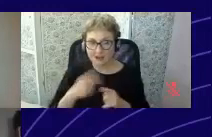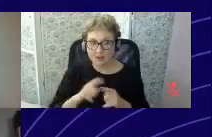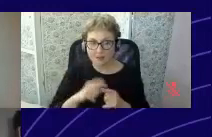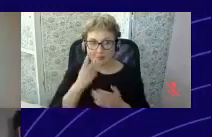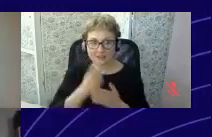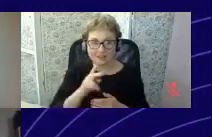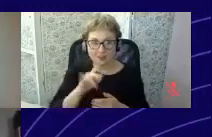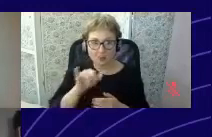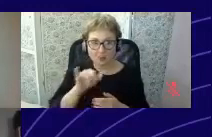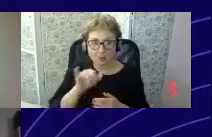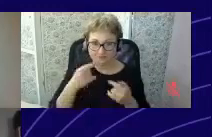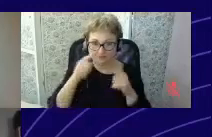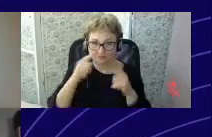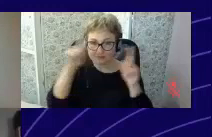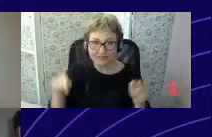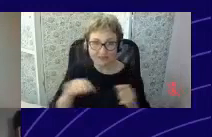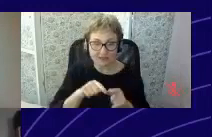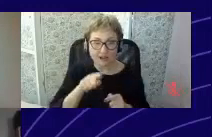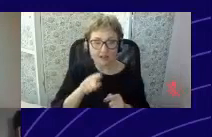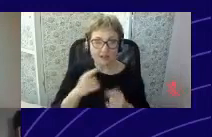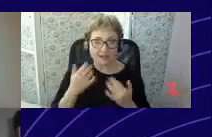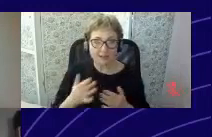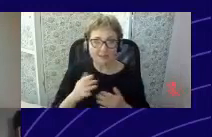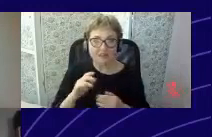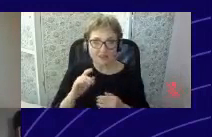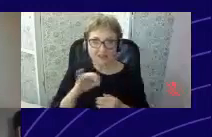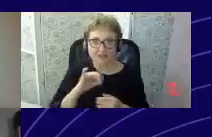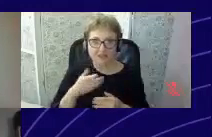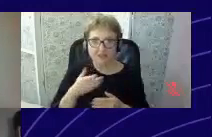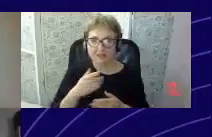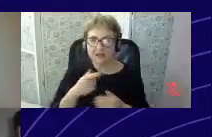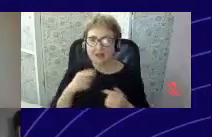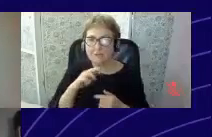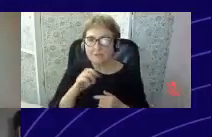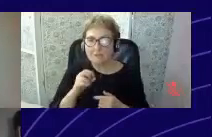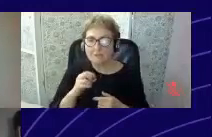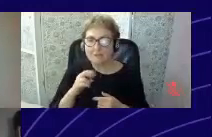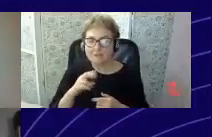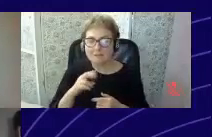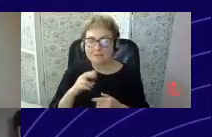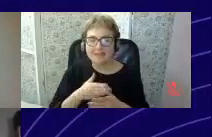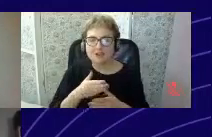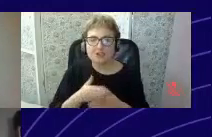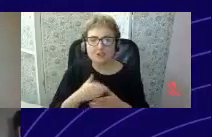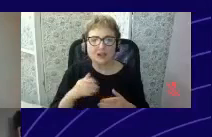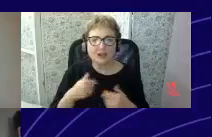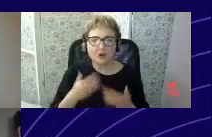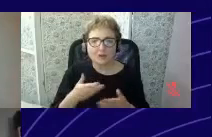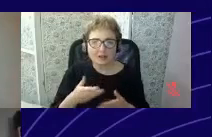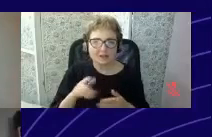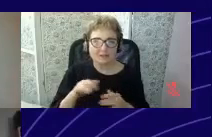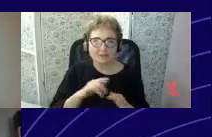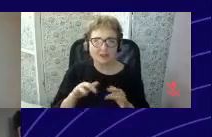Требования, которые представлены у вас на экране, это тоже требования из методических рекомендаций, да, которые подразумевают